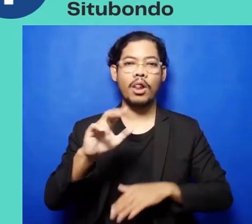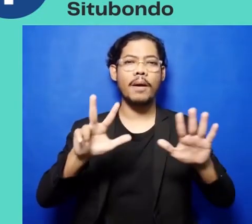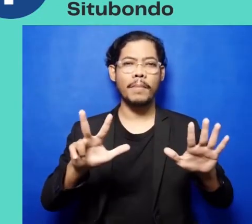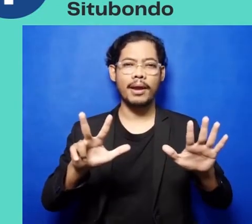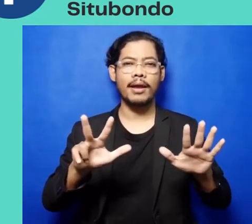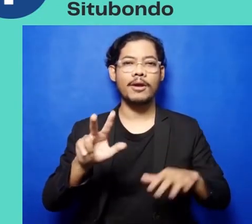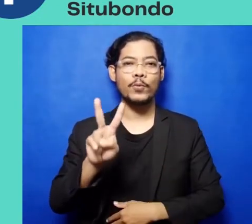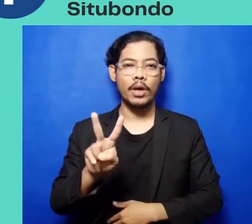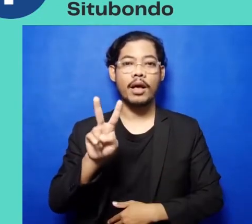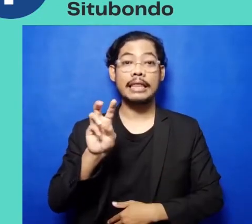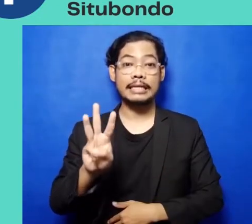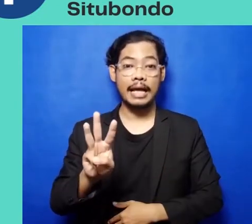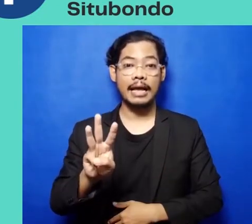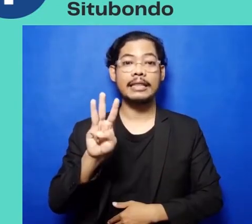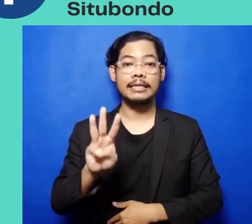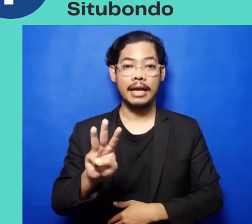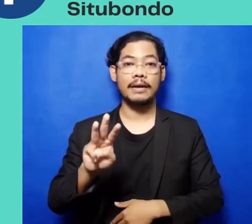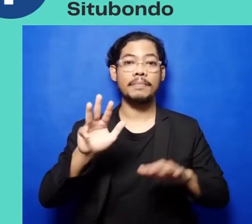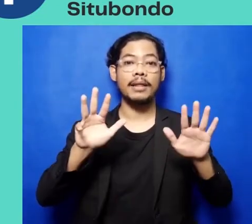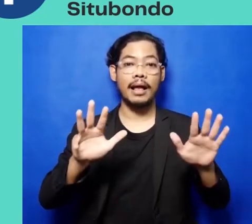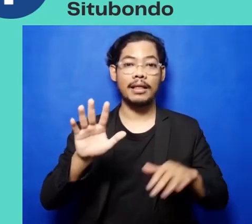nomor WhatsApp